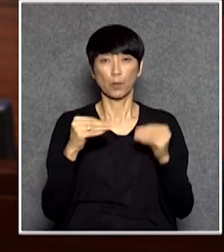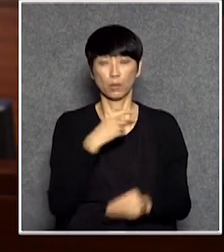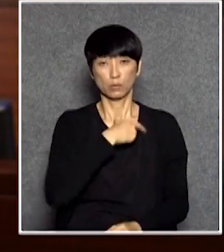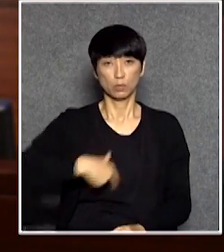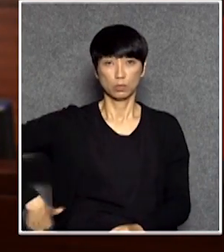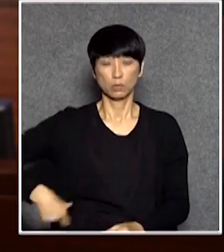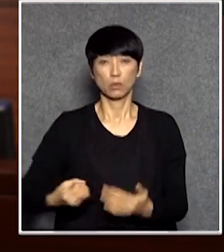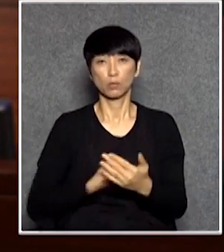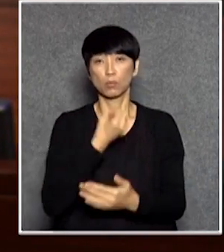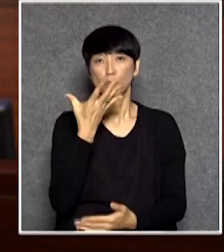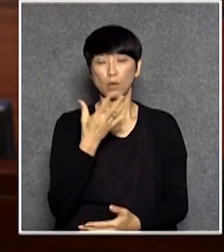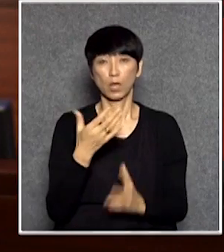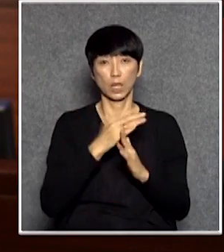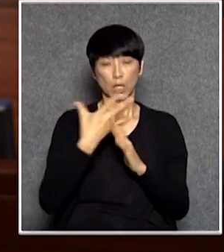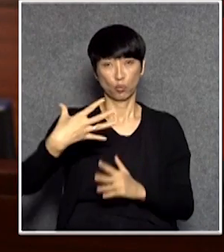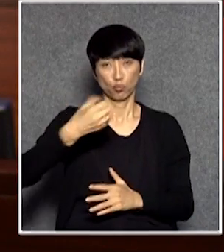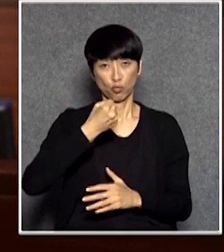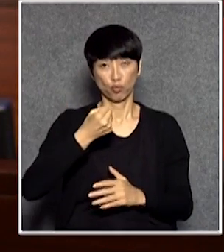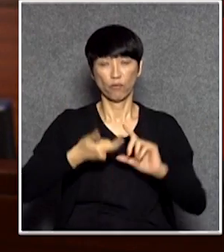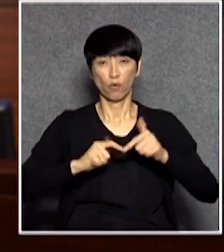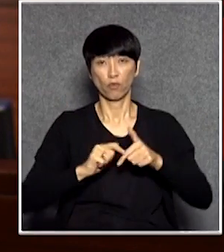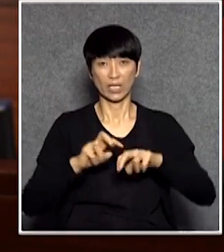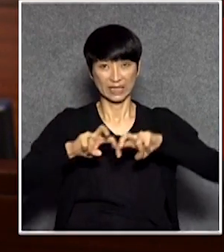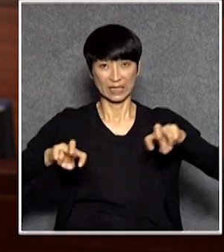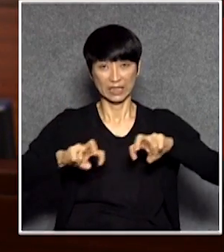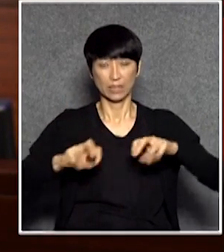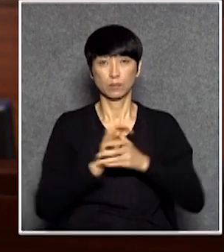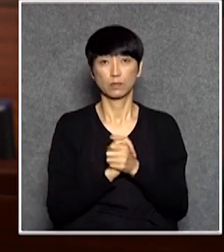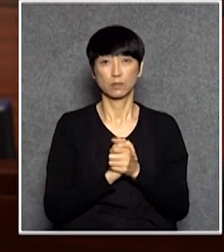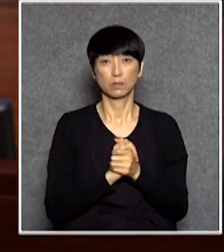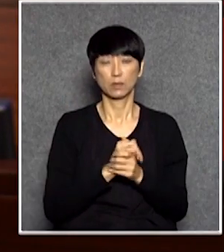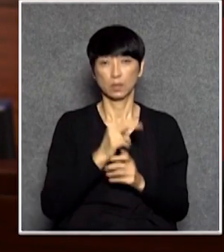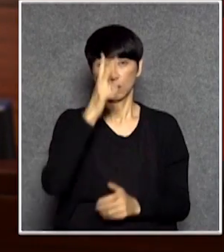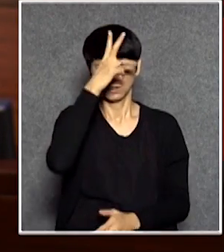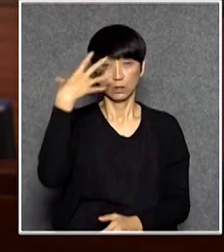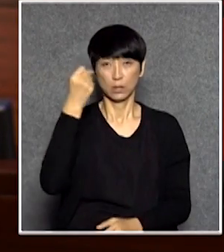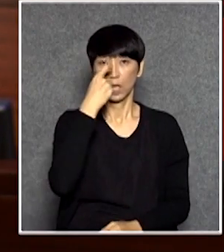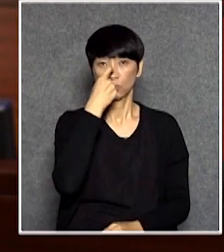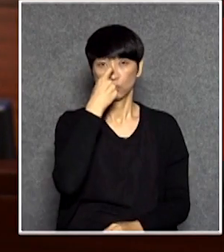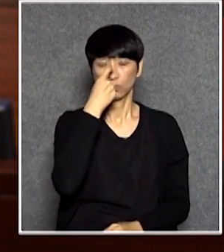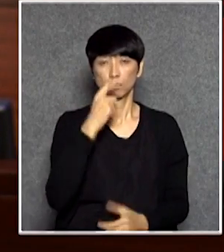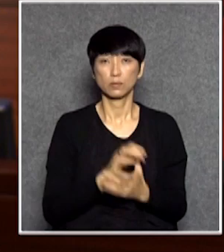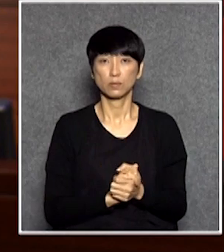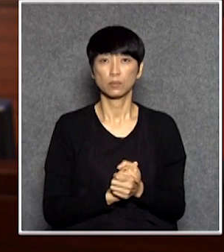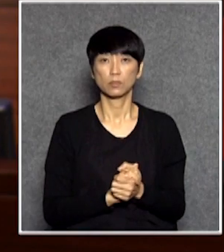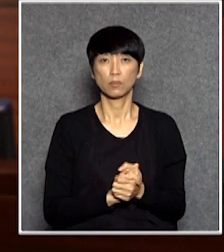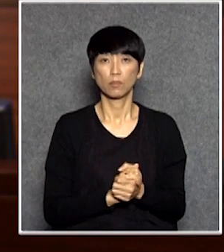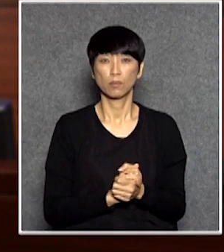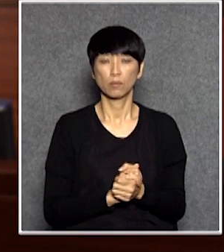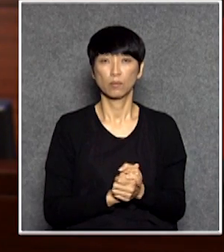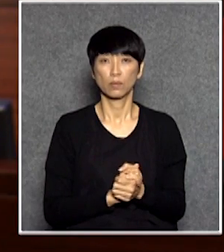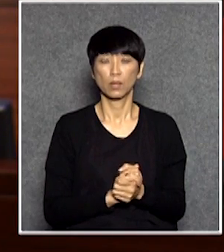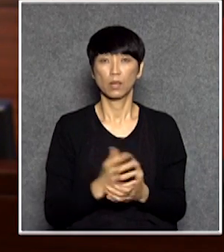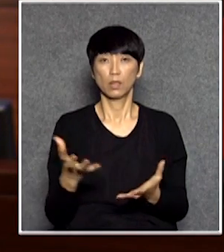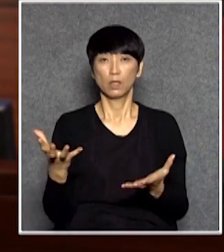出咧用權力特權法去調查特首梁振英就有冇收取